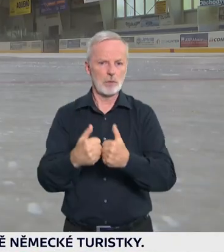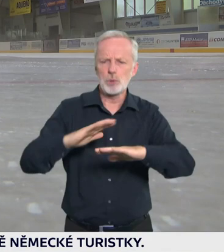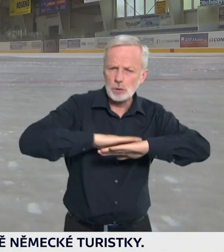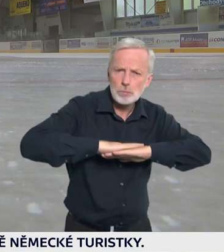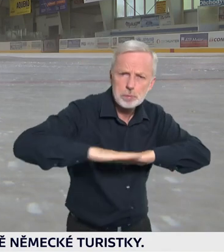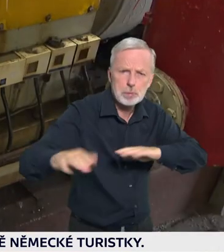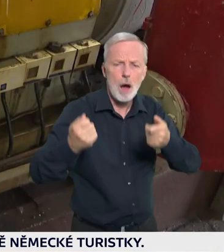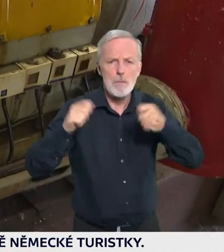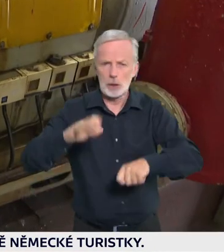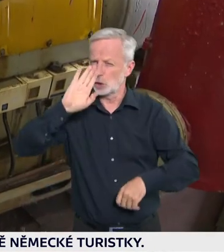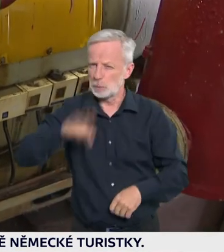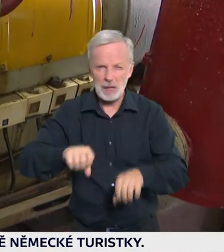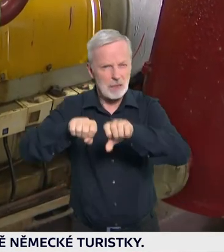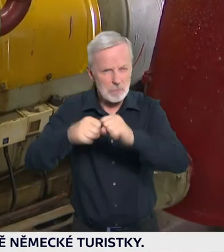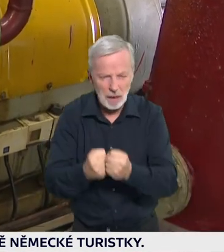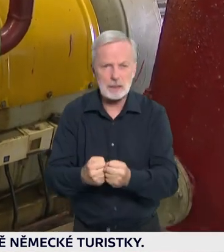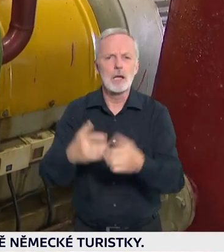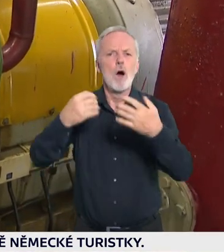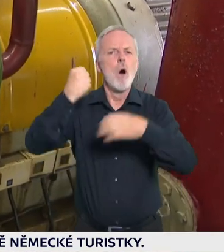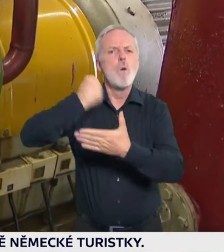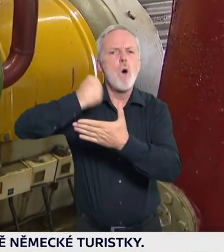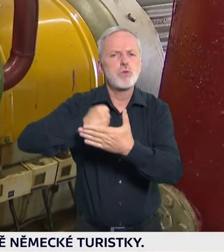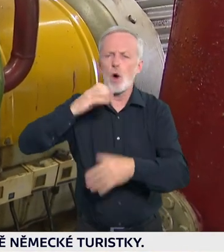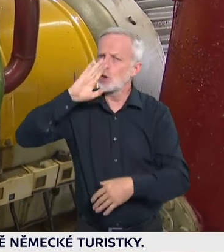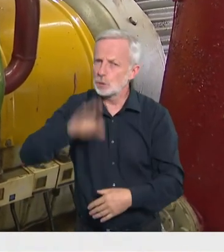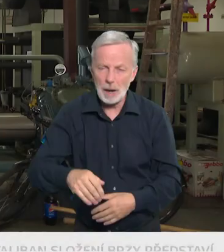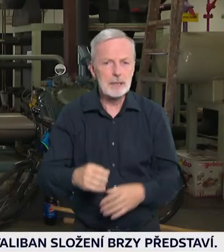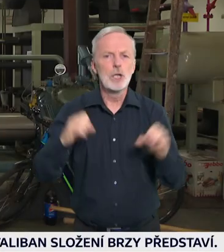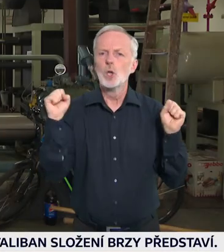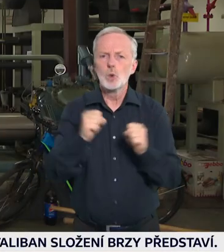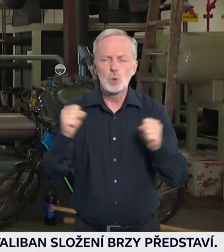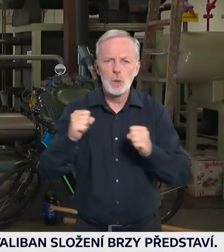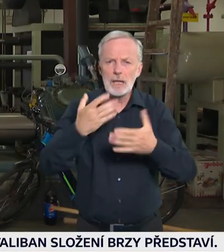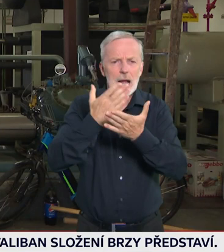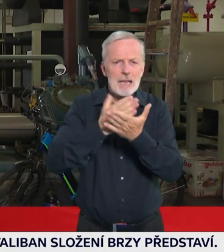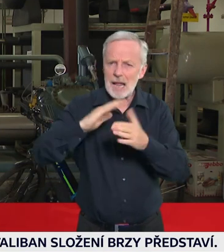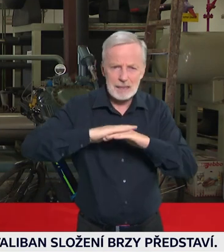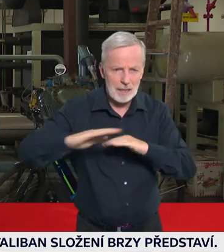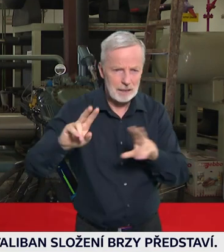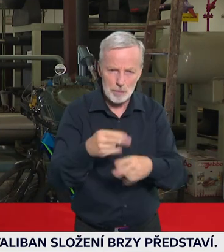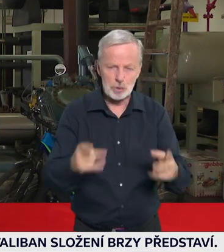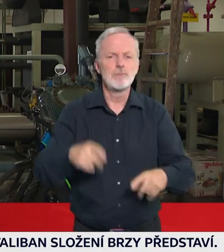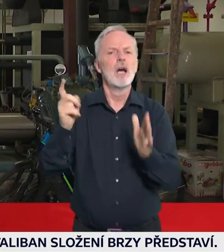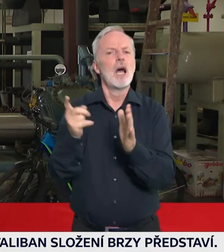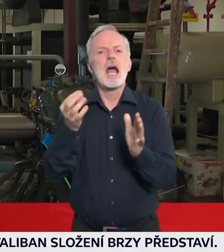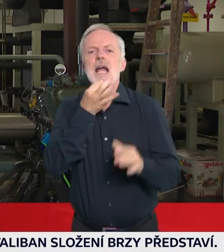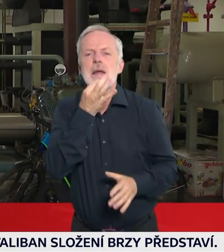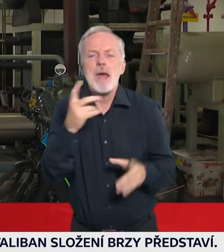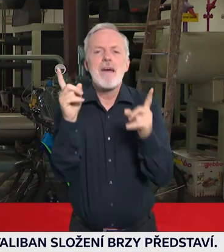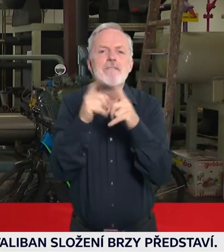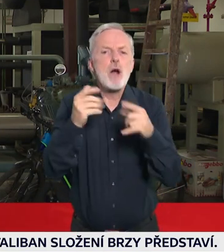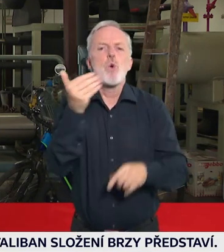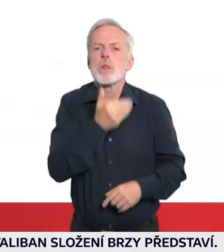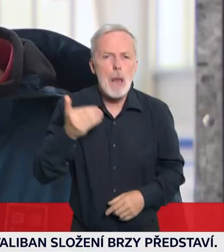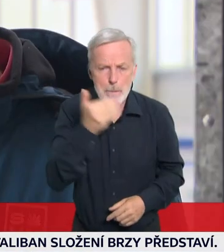praská a kvůli starým kompresorům mají správci problém plochu vůbec uchladit. Trápí nás velmi často při teplejším počasí výpadky